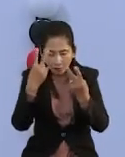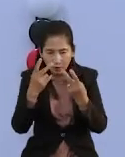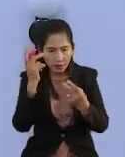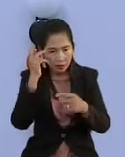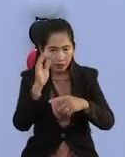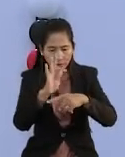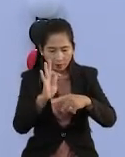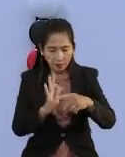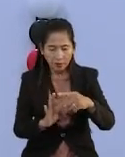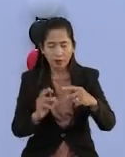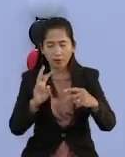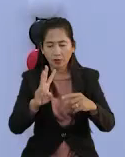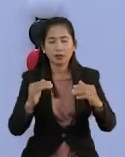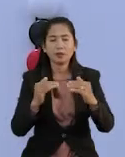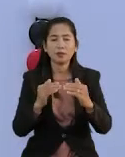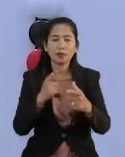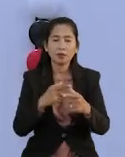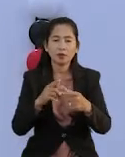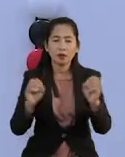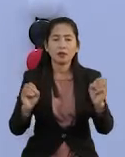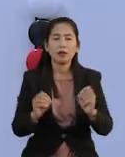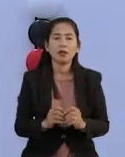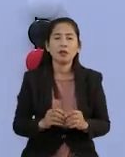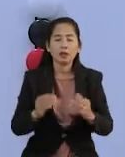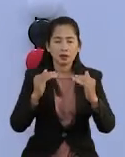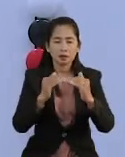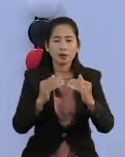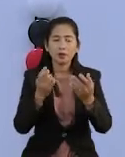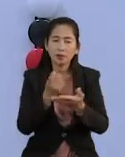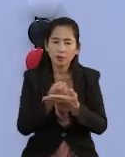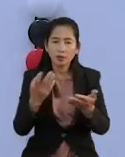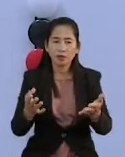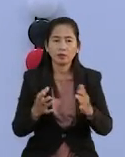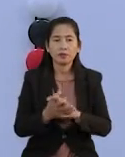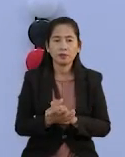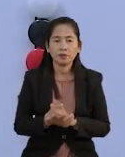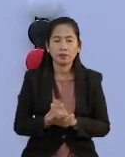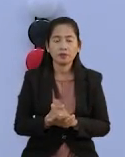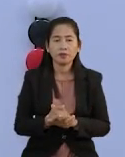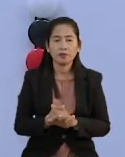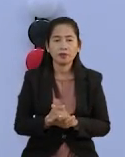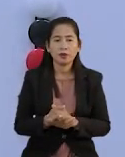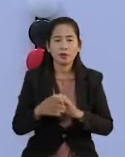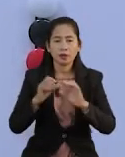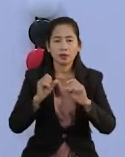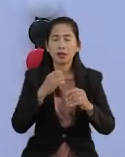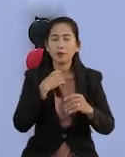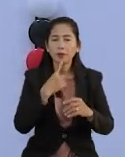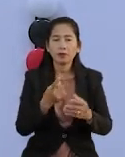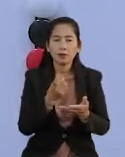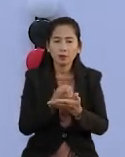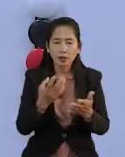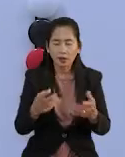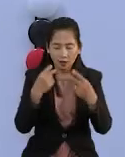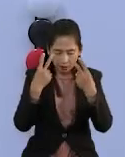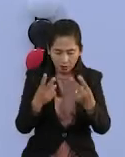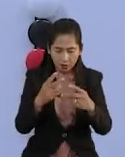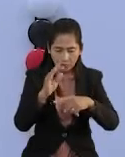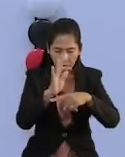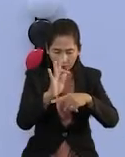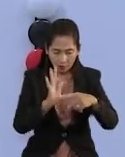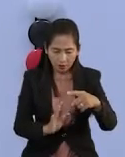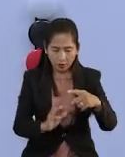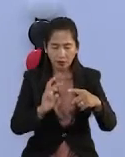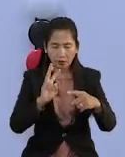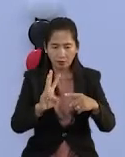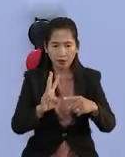bảo phía tiền bầy nâng sma hơn này được tỷ hay vì sma hơn này chẳng mệnh Hay dương ai bỏ slide tham mắt đầm bay ở khơi tham bộ phiệt tiếng bay